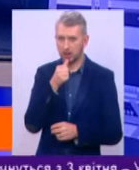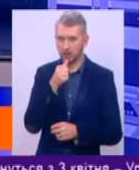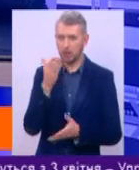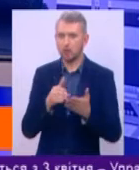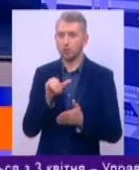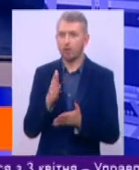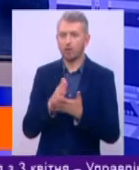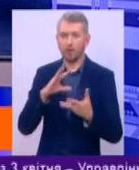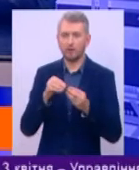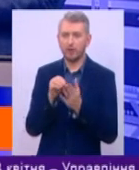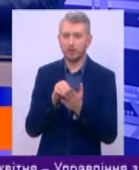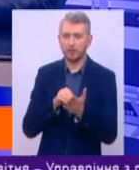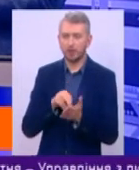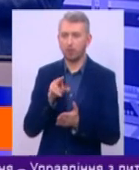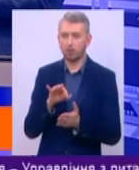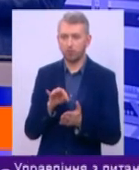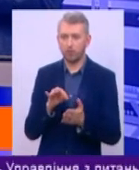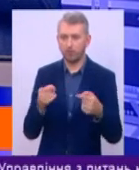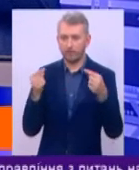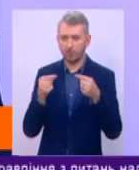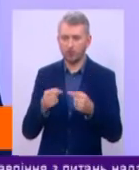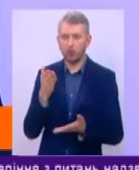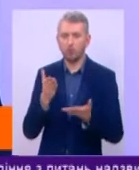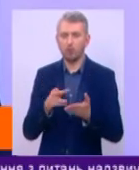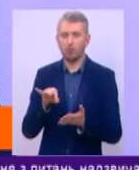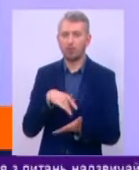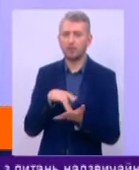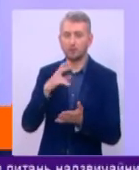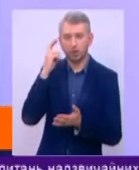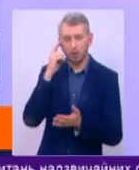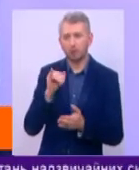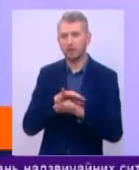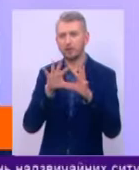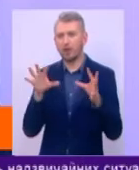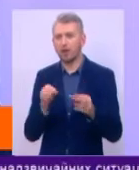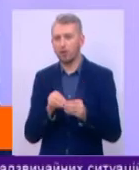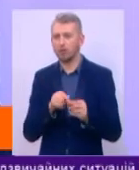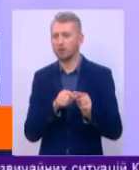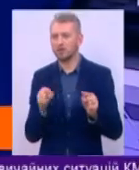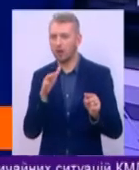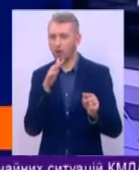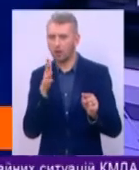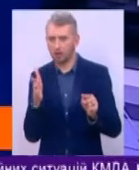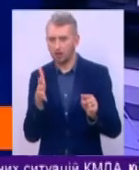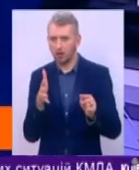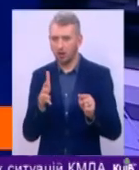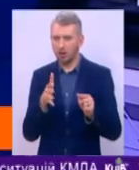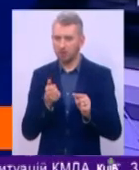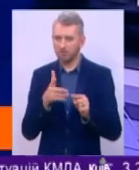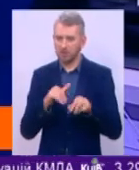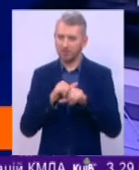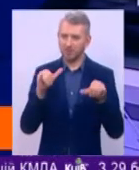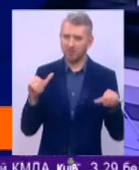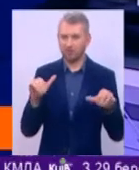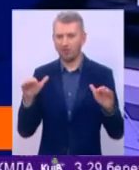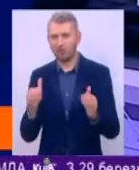якщо у вас є статистика по, відповідно, можливо, місту Києву, і загалом динаміка за роки, збільшилася ця кількість, зменшилася?